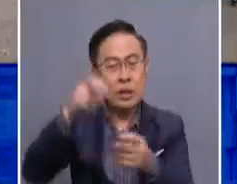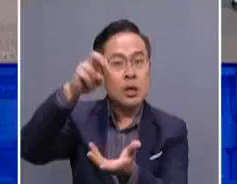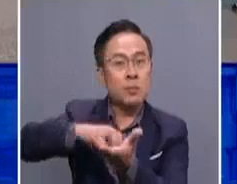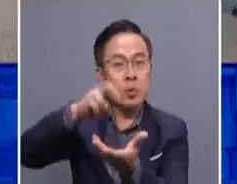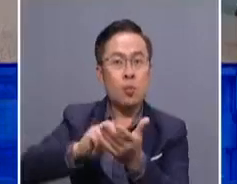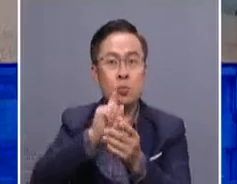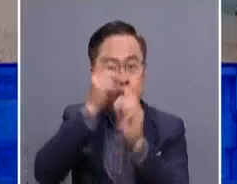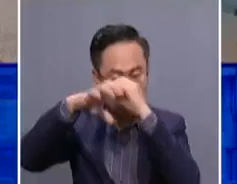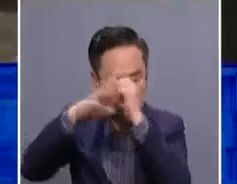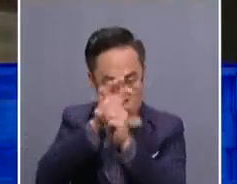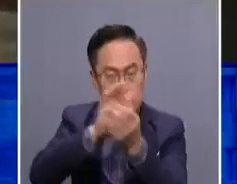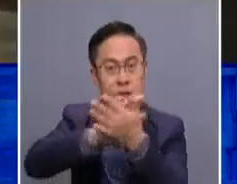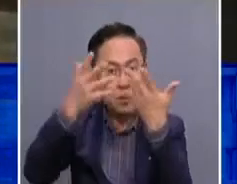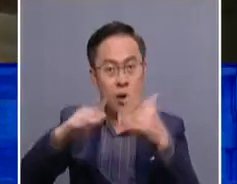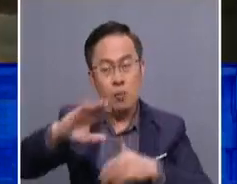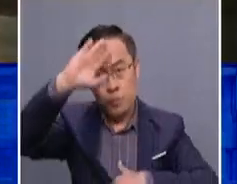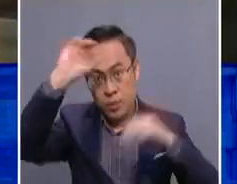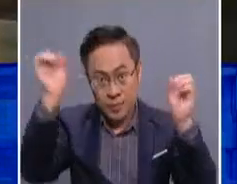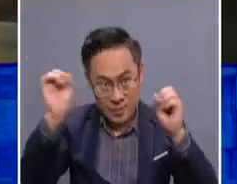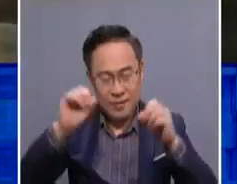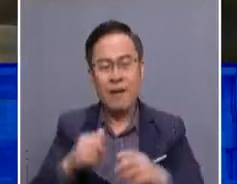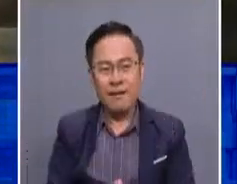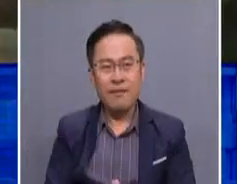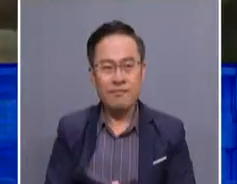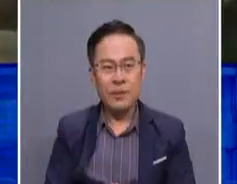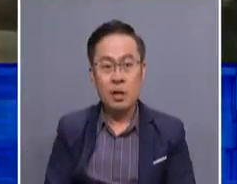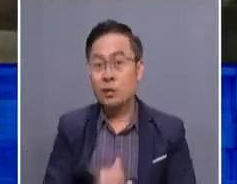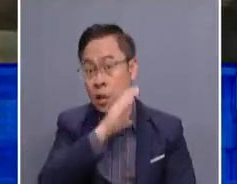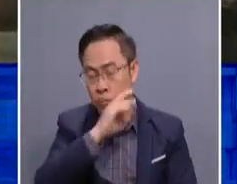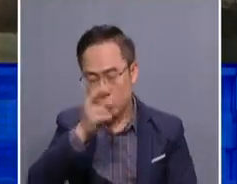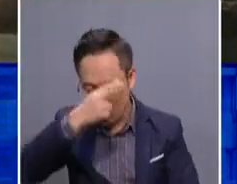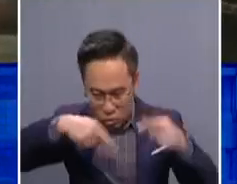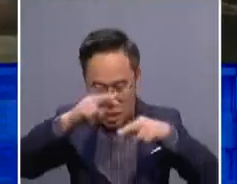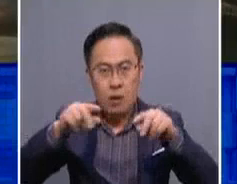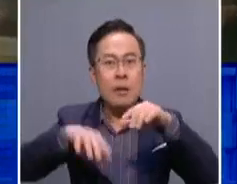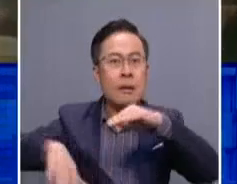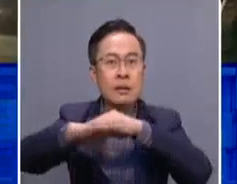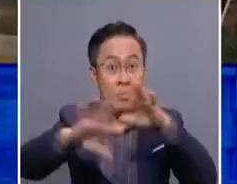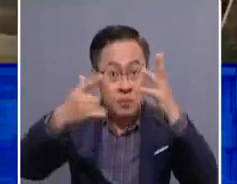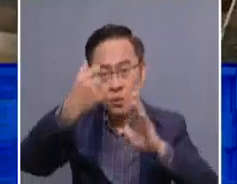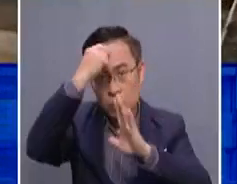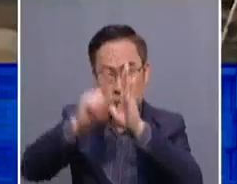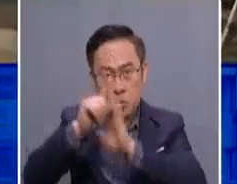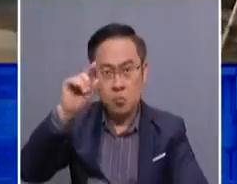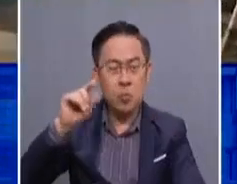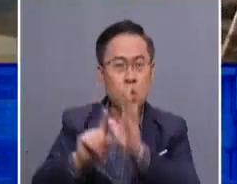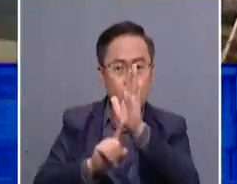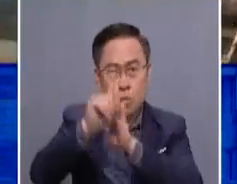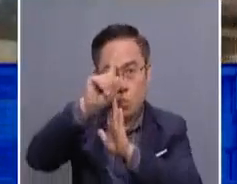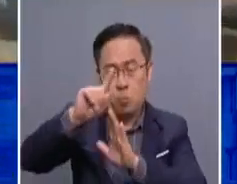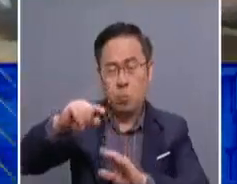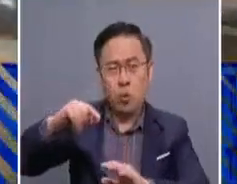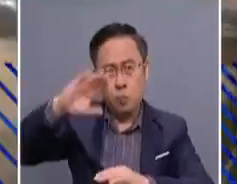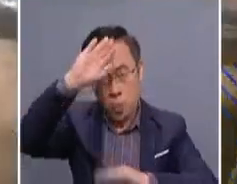ครับถ้าสมมติว่าอย่างที่บอกคันไหนไม่ผ่านการตรวจเชื้อมาวัดอุณหภูมิไม่ผ่านหรือไม่มีบัตรผ่